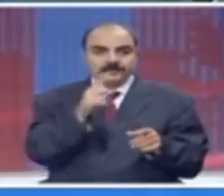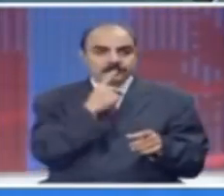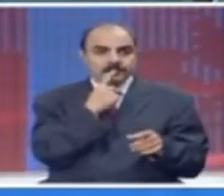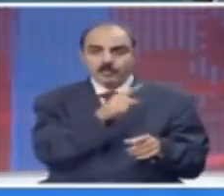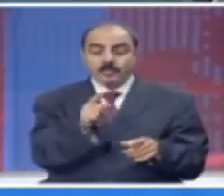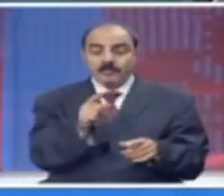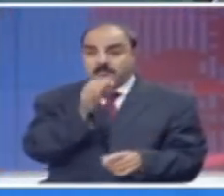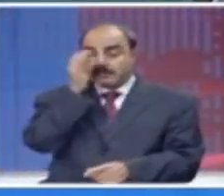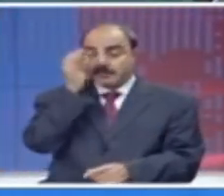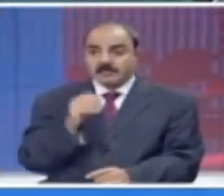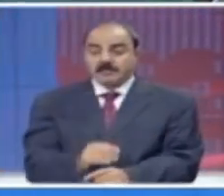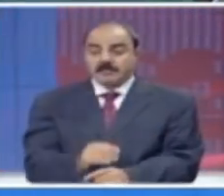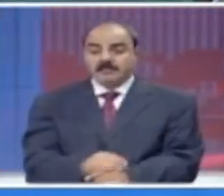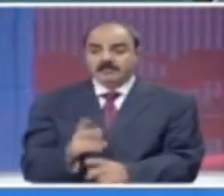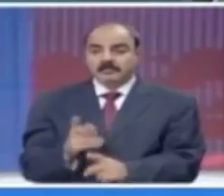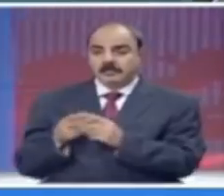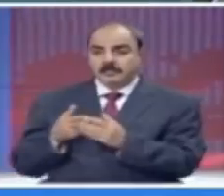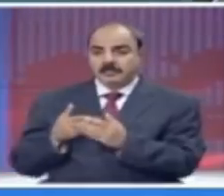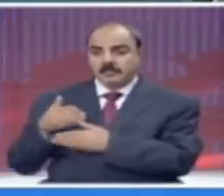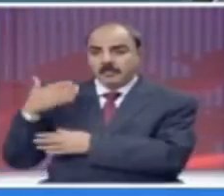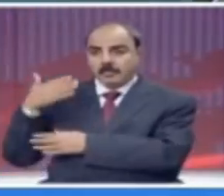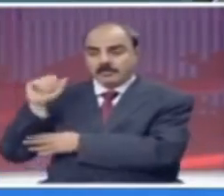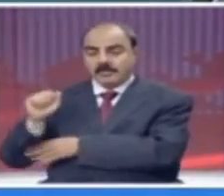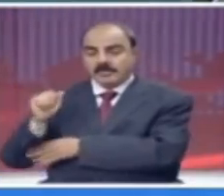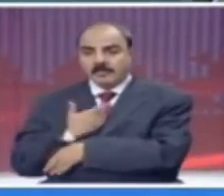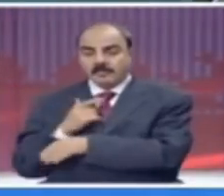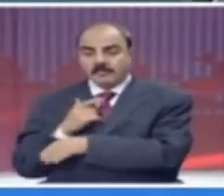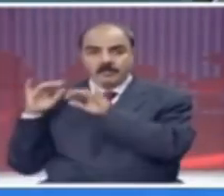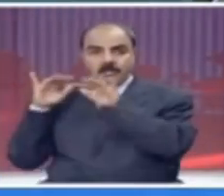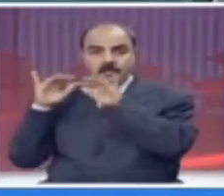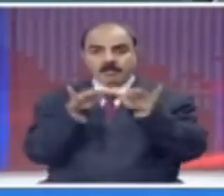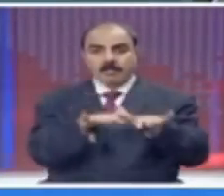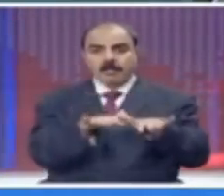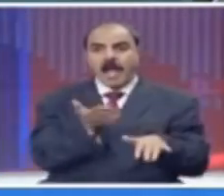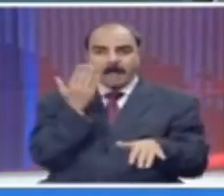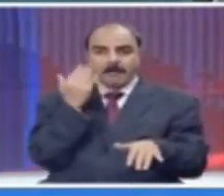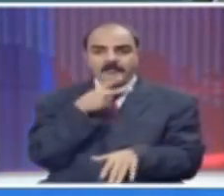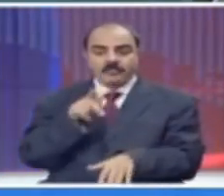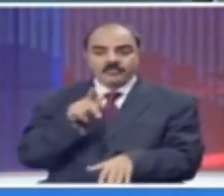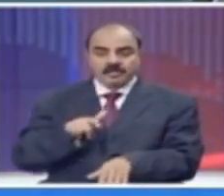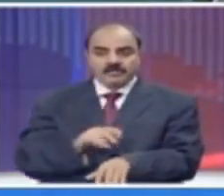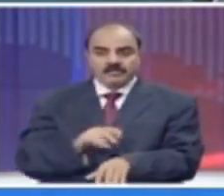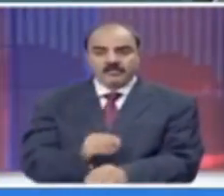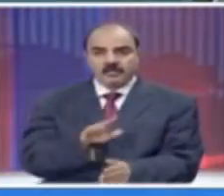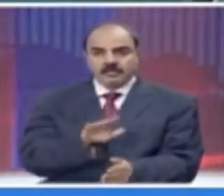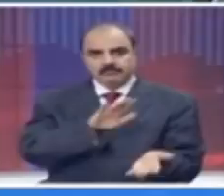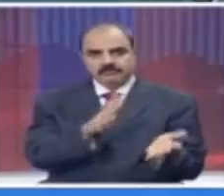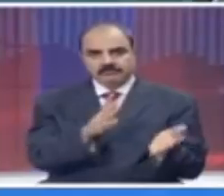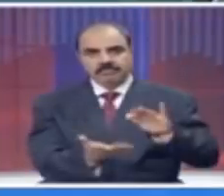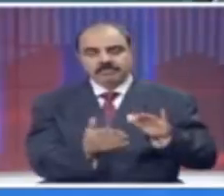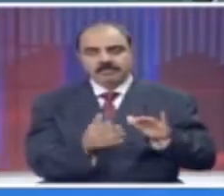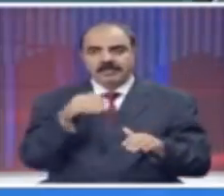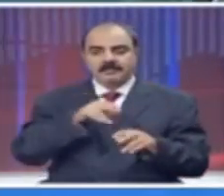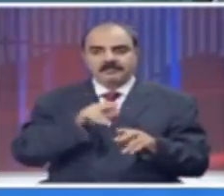يقولون إذا ما صوت الجمهوريون في يوم الثلاثاء الكبير مثلما حدث في 2016 فإن